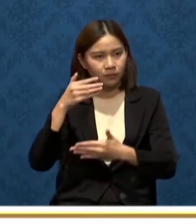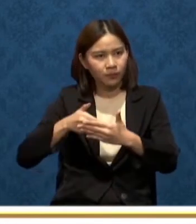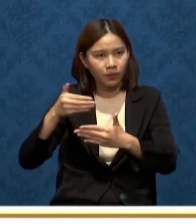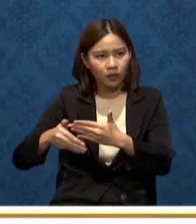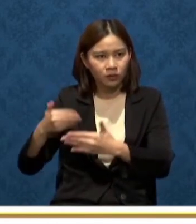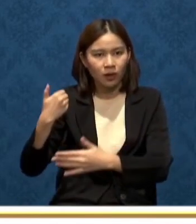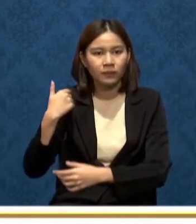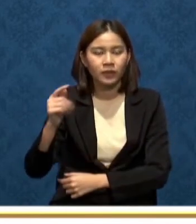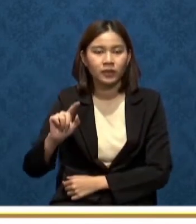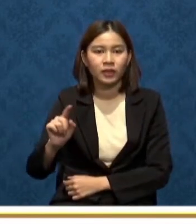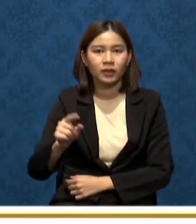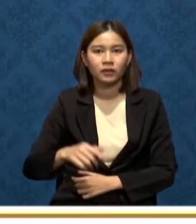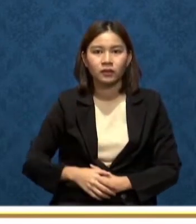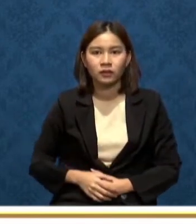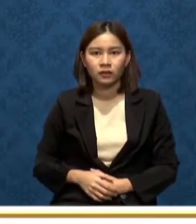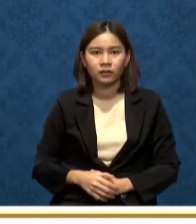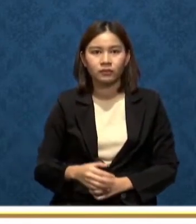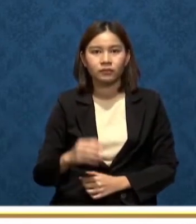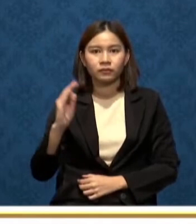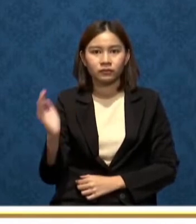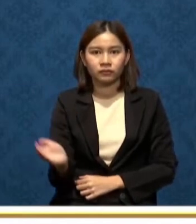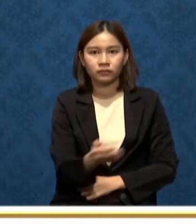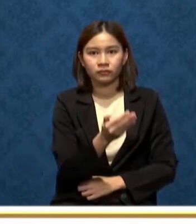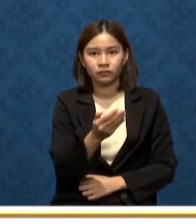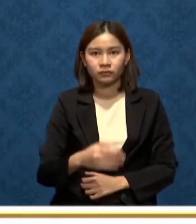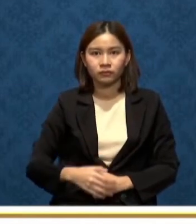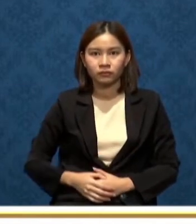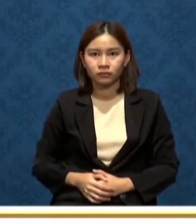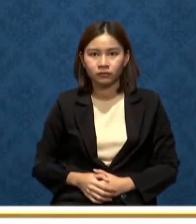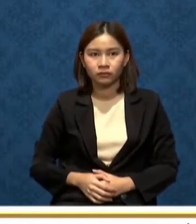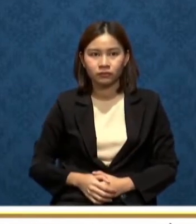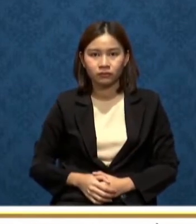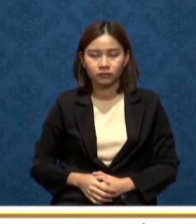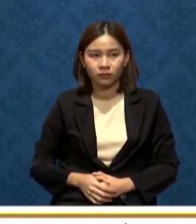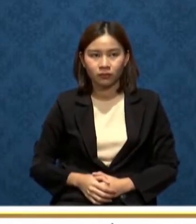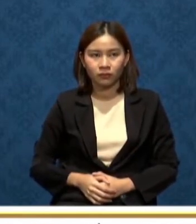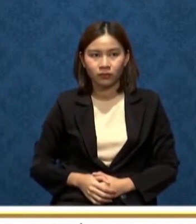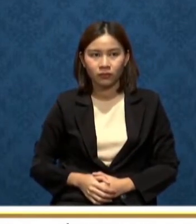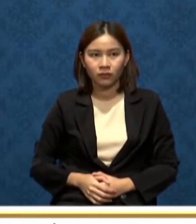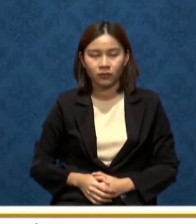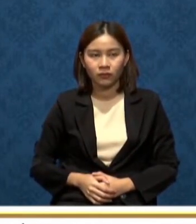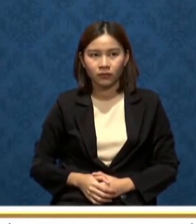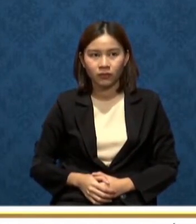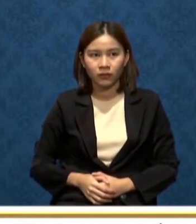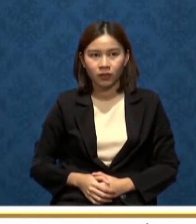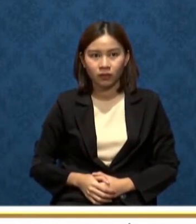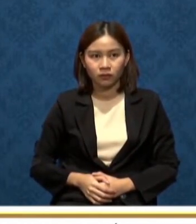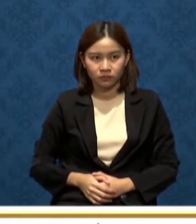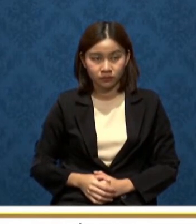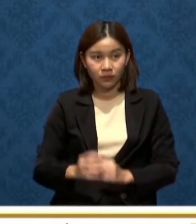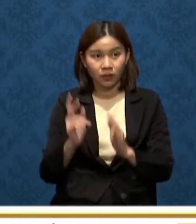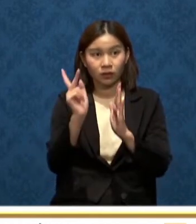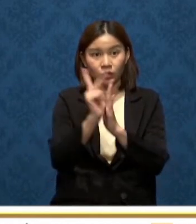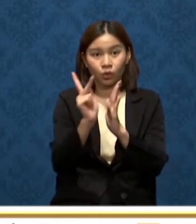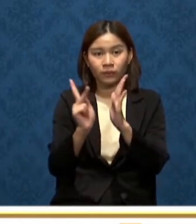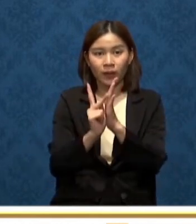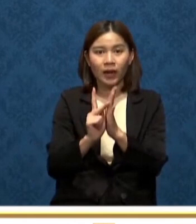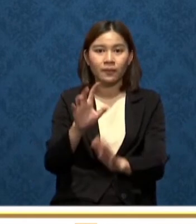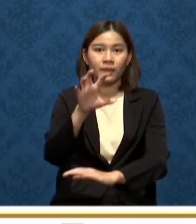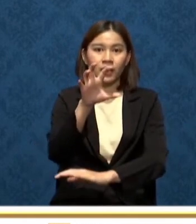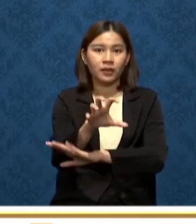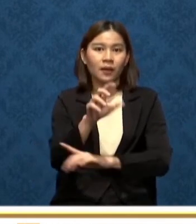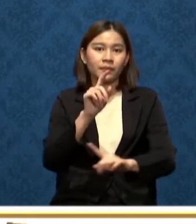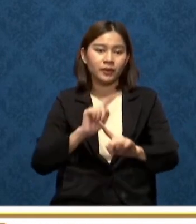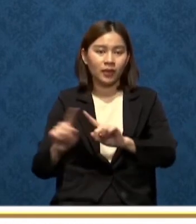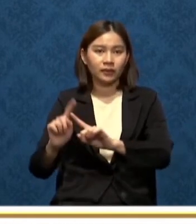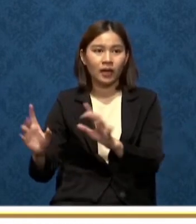ใดอยู่บ้างฉะนั้นสลตัดไปครับเรายงมีเรื่องของการกฎหมายหรอข้อบางครับต่ๆ